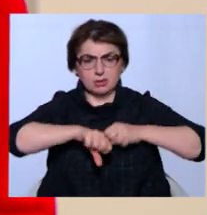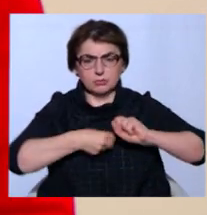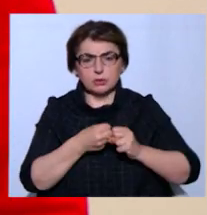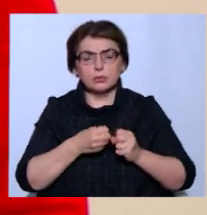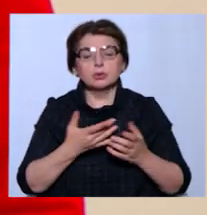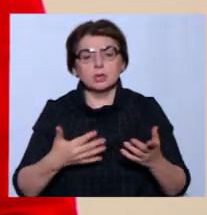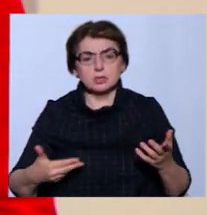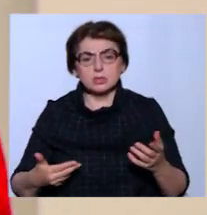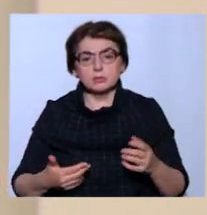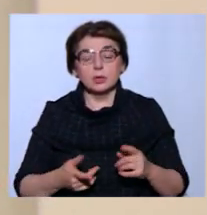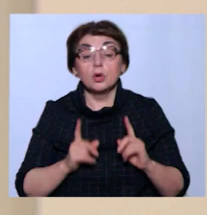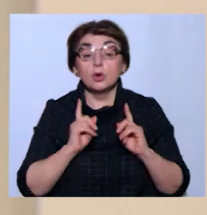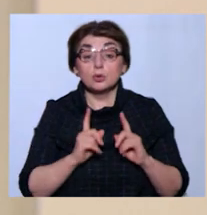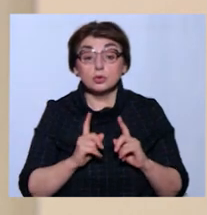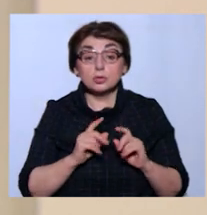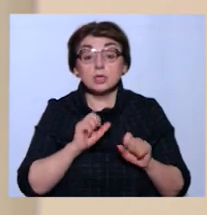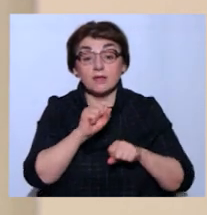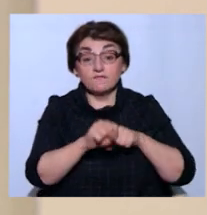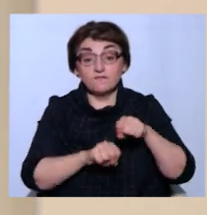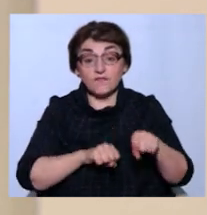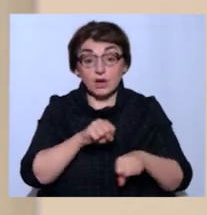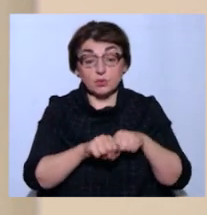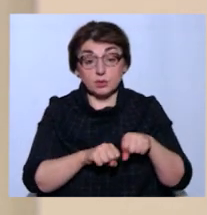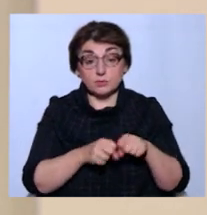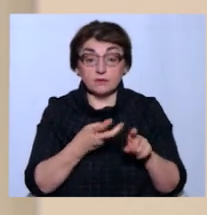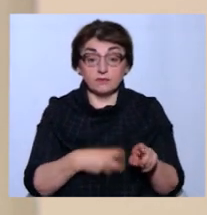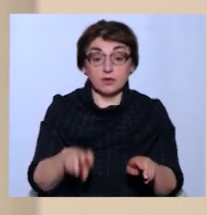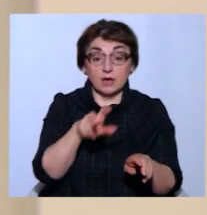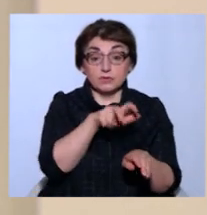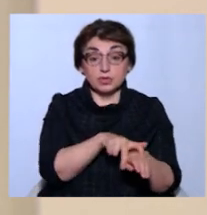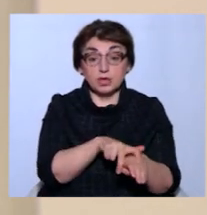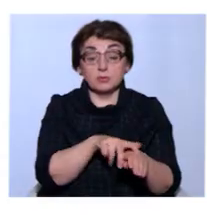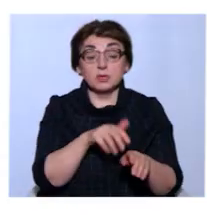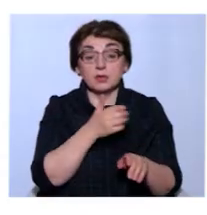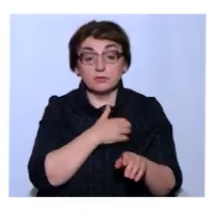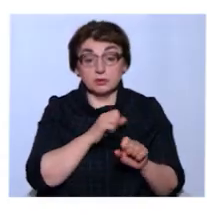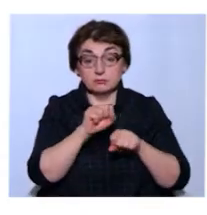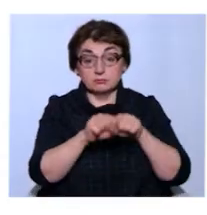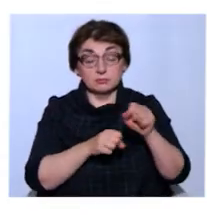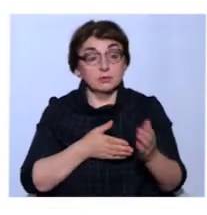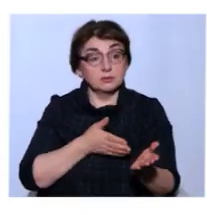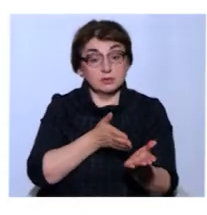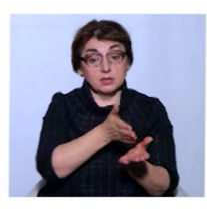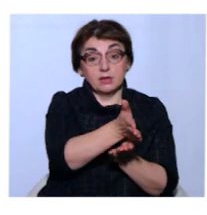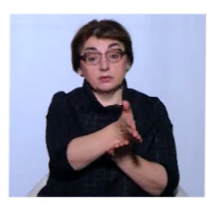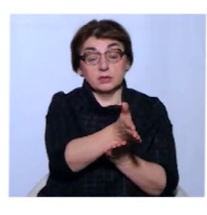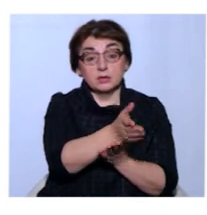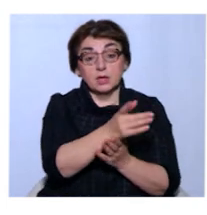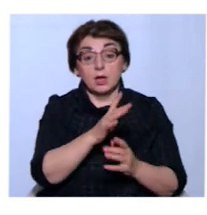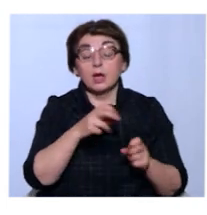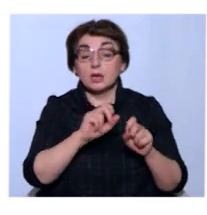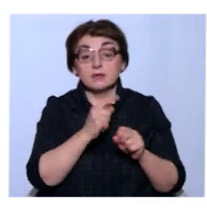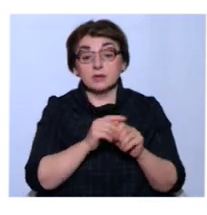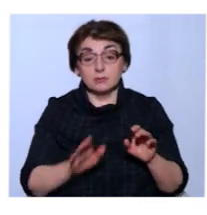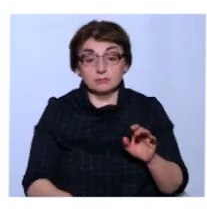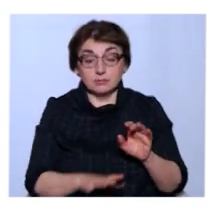შემდეგ. როდესაც ველოსიპედს ხდებით და გვინდა რომ გავიაროთ, წავიდეთ ველოსიპედით, ვაწვევით